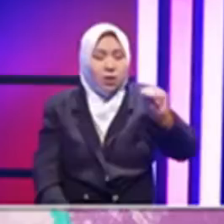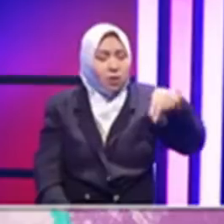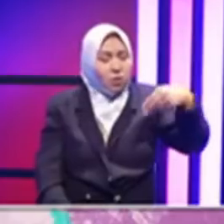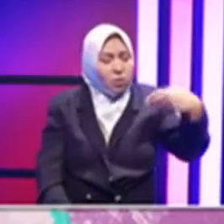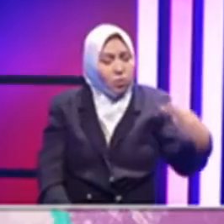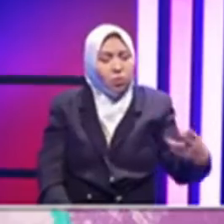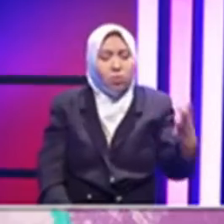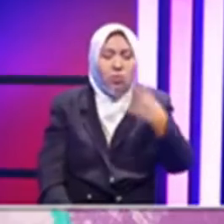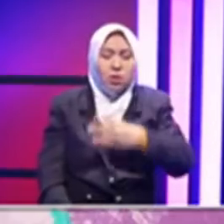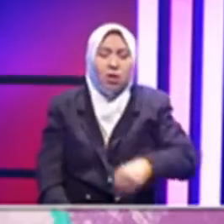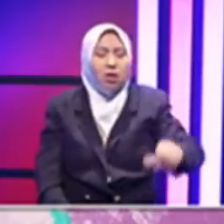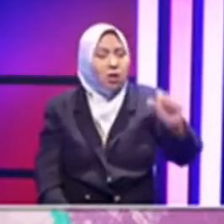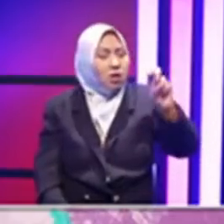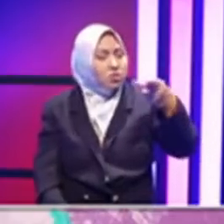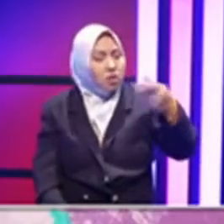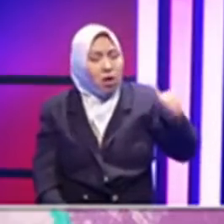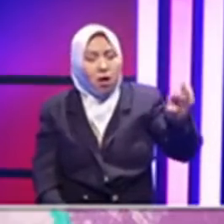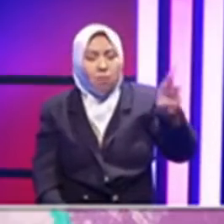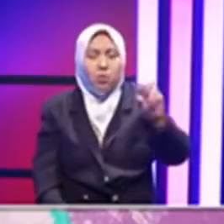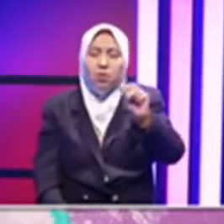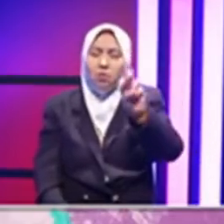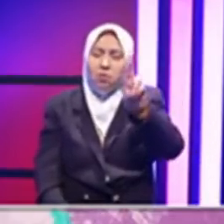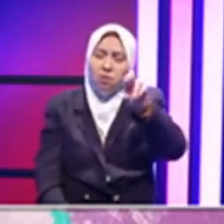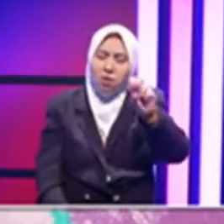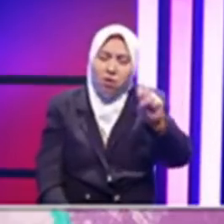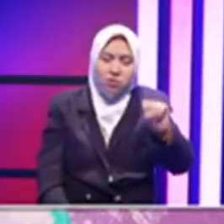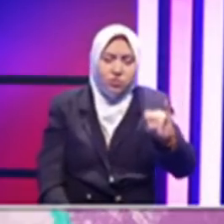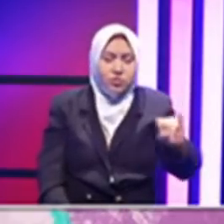nuhiyu wa